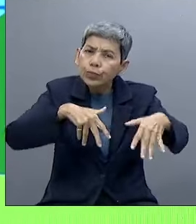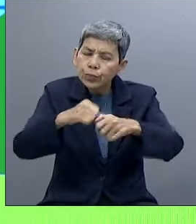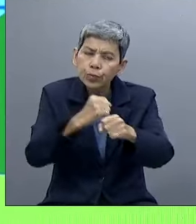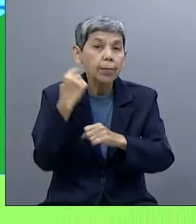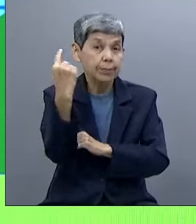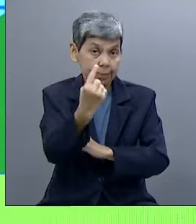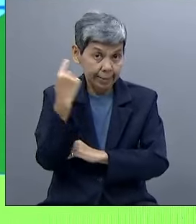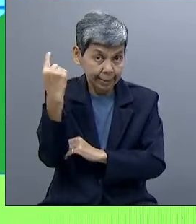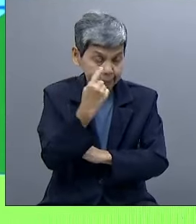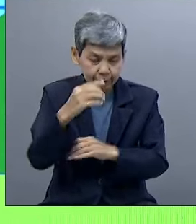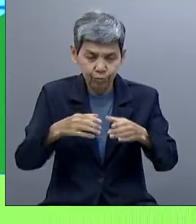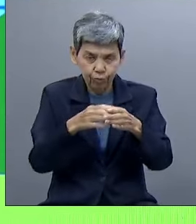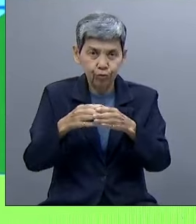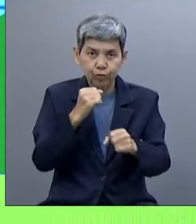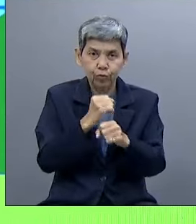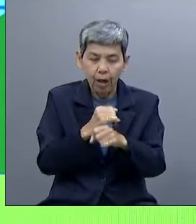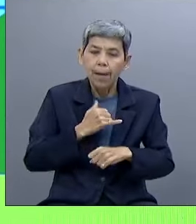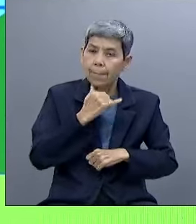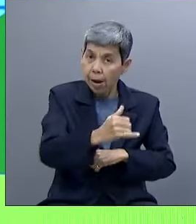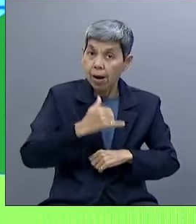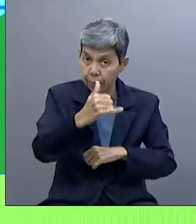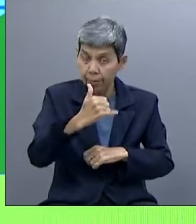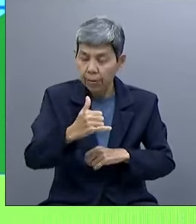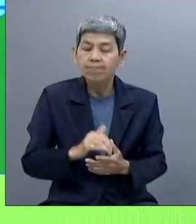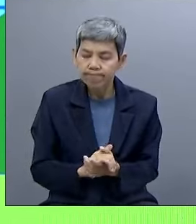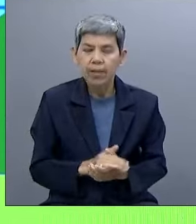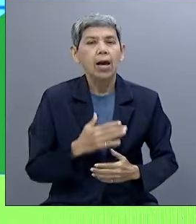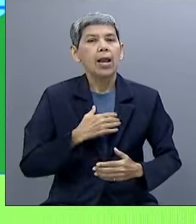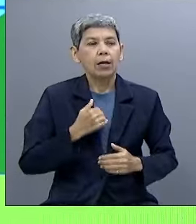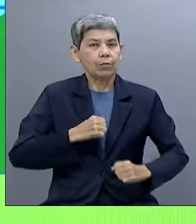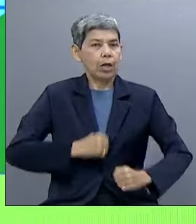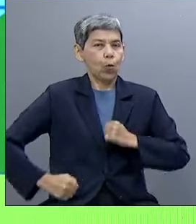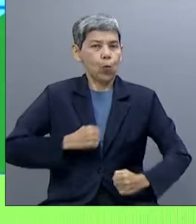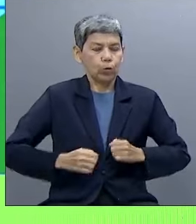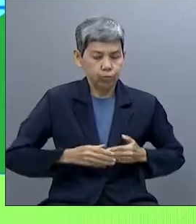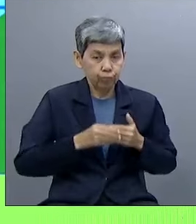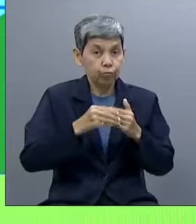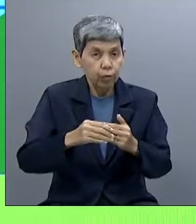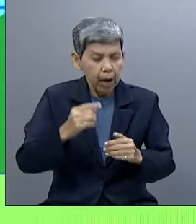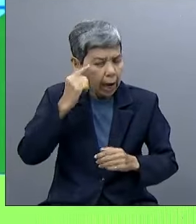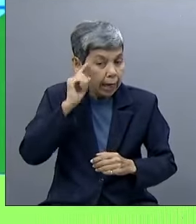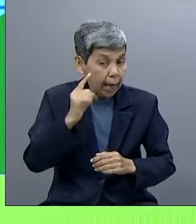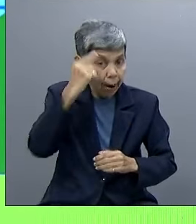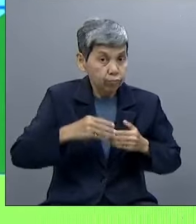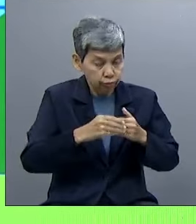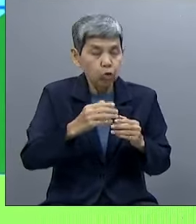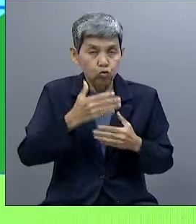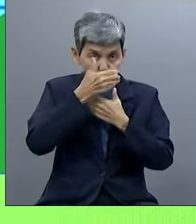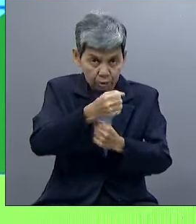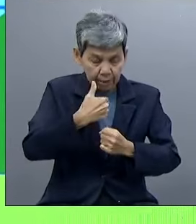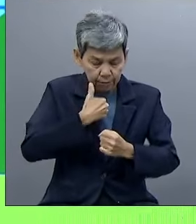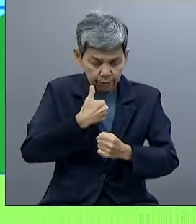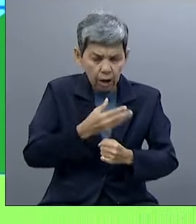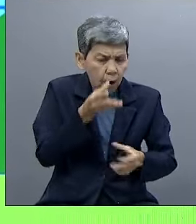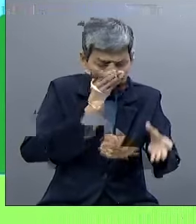ที่เรียกในนามว่าไปปึ๊กเป้านะคะพวกเขาเนี่ยพาเยาวชนพาคนรุ่นใหม่แล้วก็หลายคนที่สนใจเข้าไปเรีย